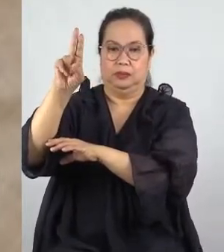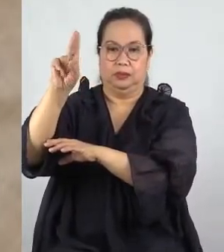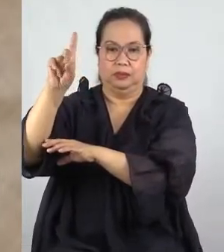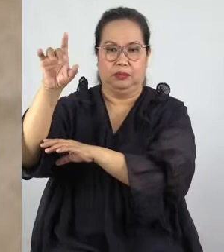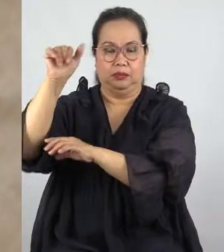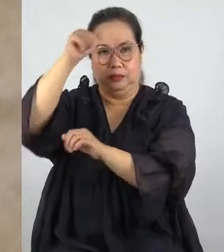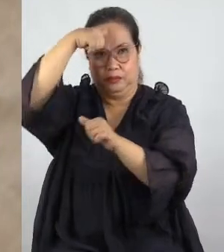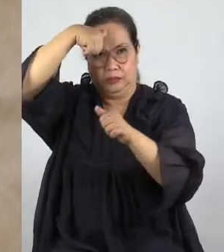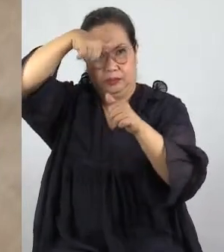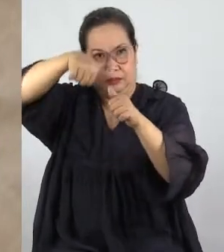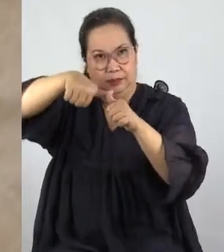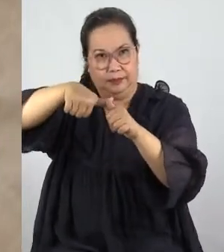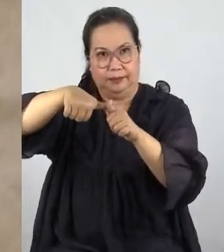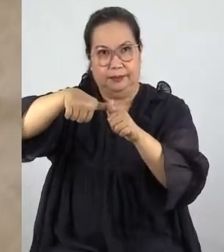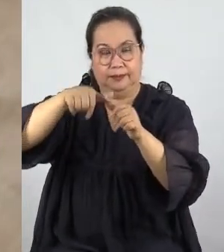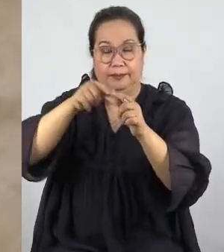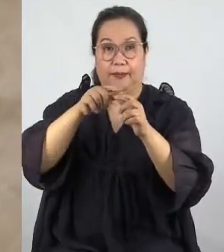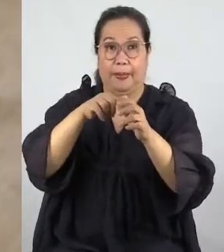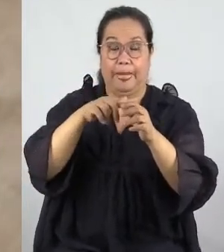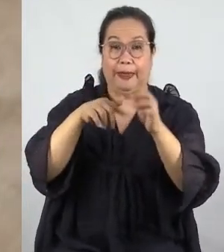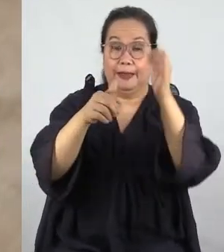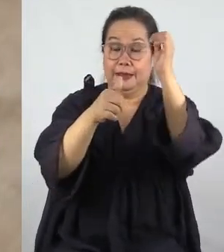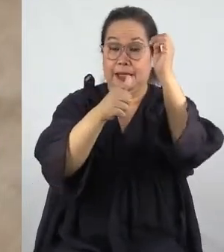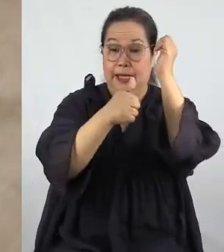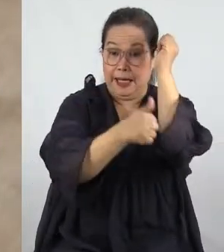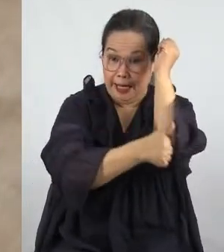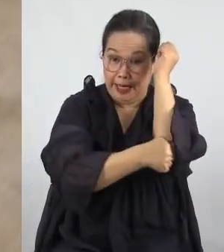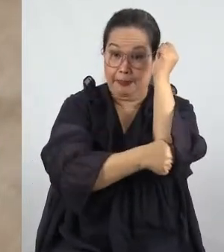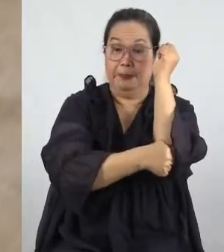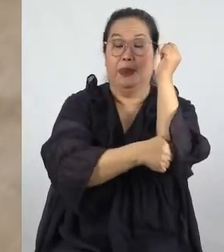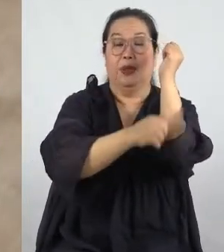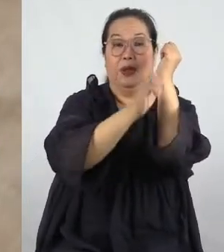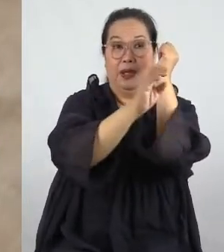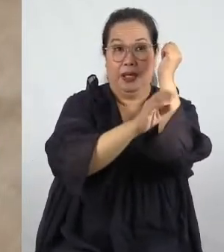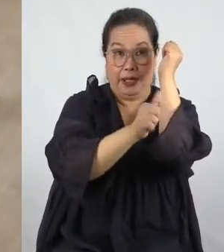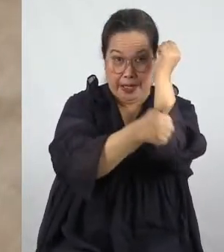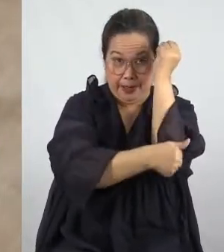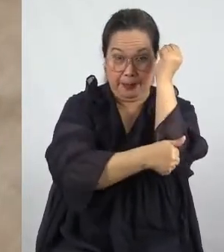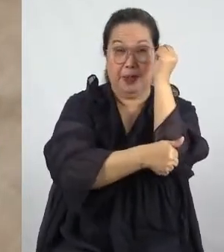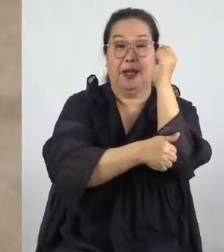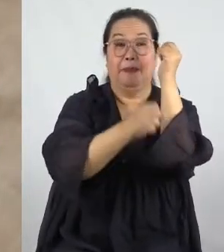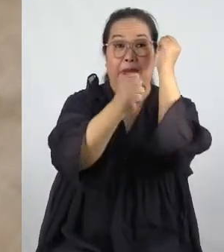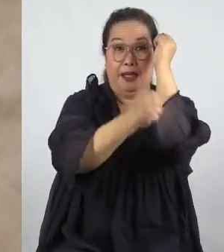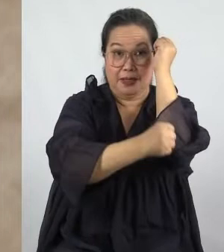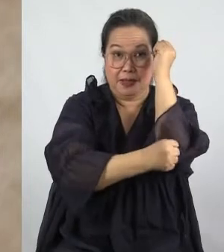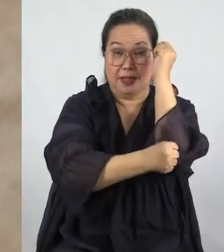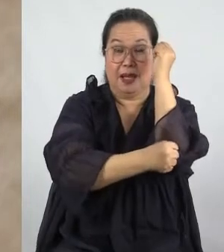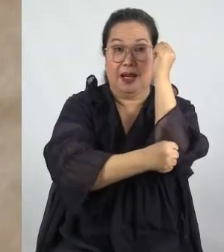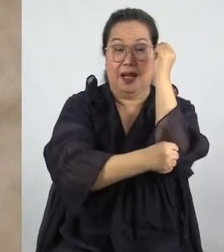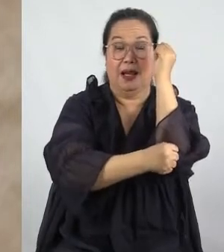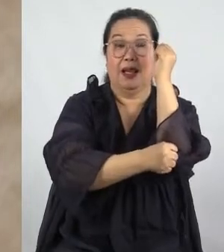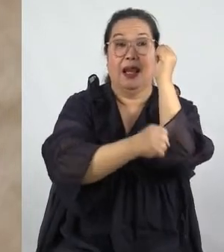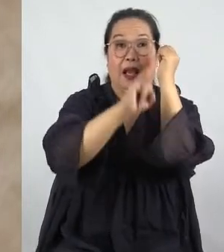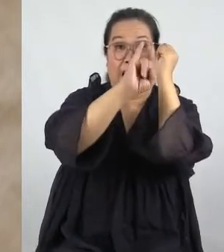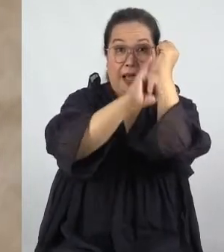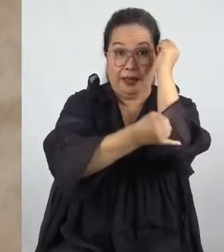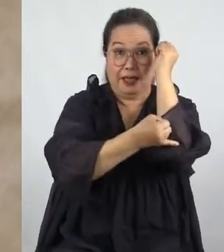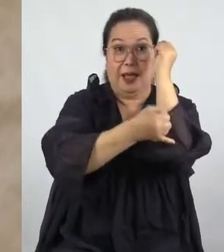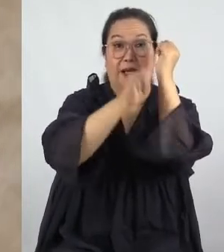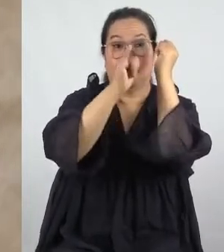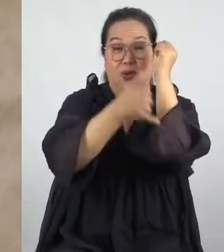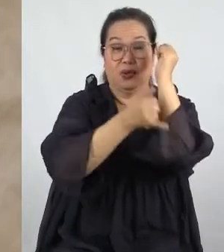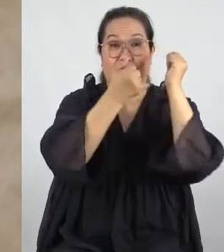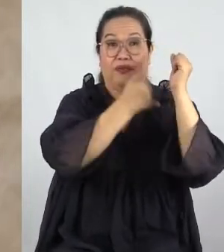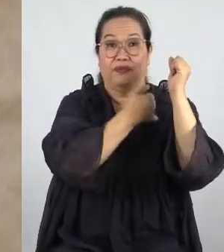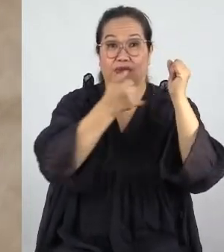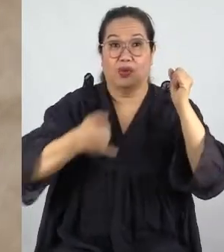tandaan. Si Abel, si Enoch, si Noah, si Abraham, si Sarah, si Isaac, si Jacob, si